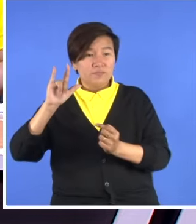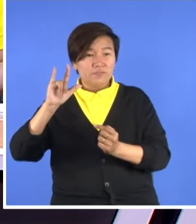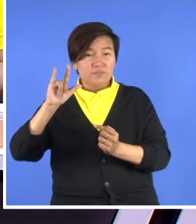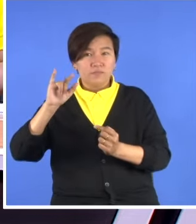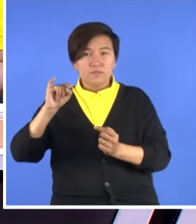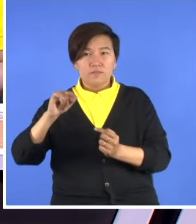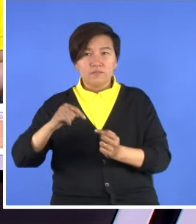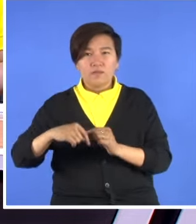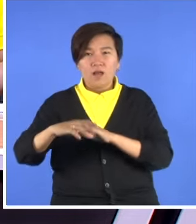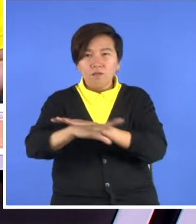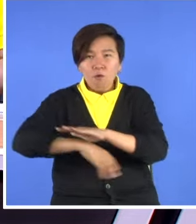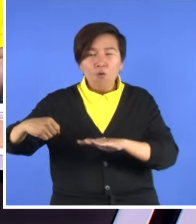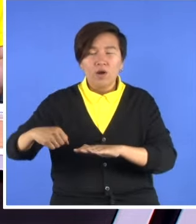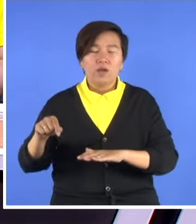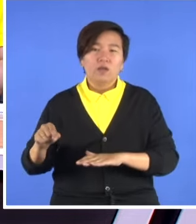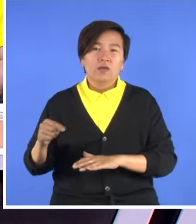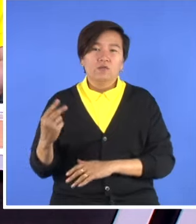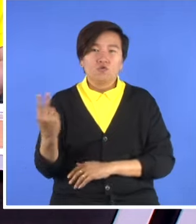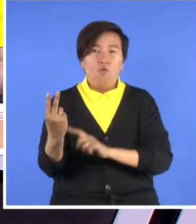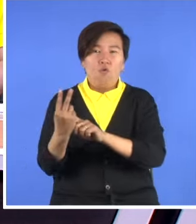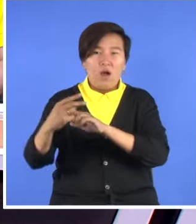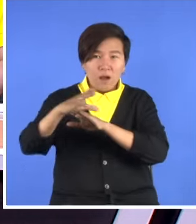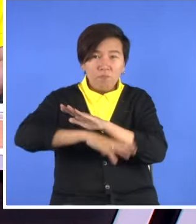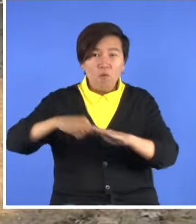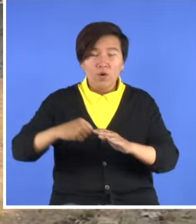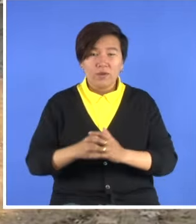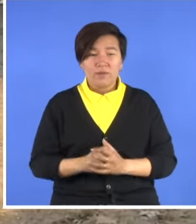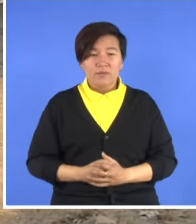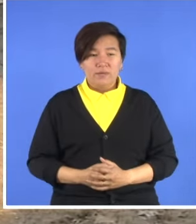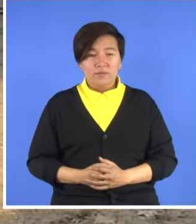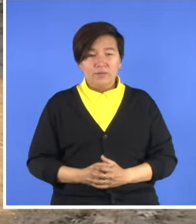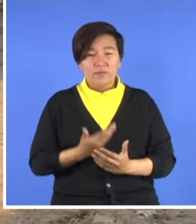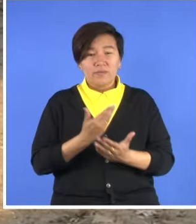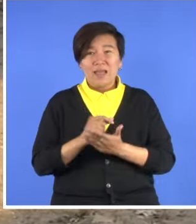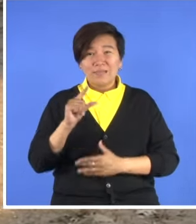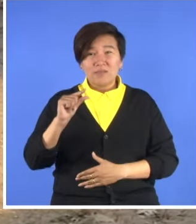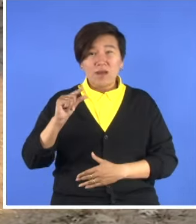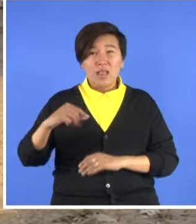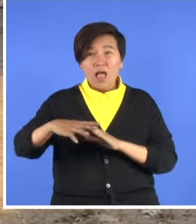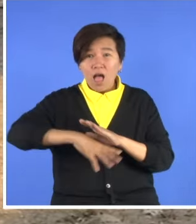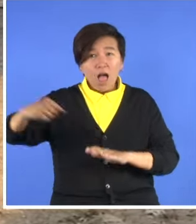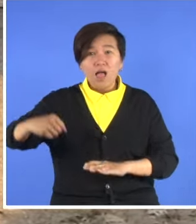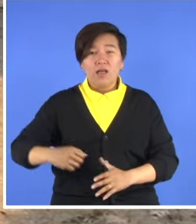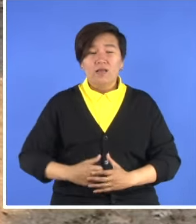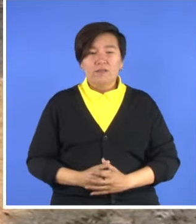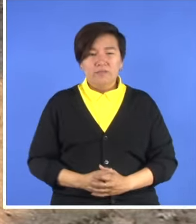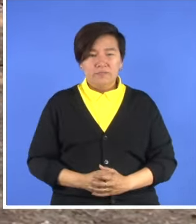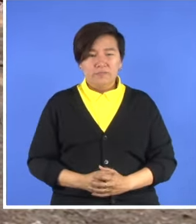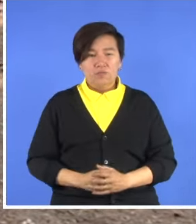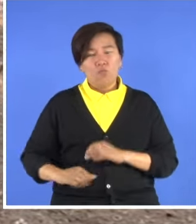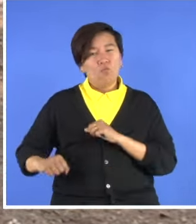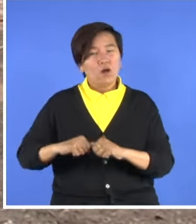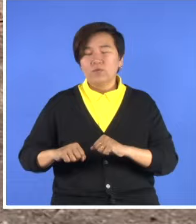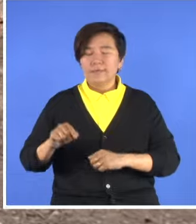เณรนะถูกวัยรุ่น 2คนชิงทรัพย์เณรขณะบิณฑบาตได้ 20บาทก็เอาอืเออดูอ่าวัยรุ่นทุกวันนี้มันเป็นแบบ